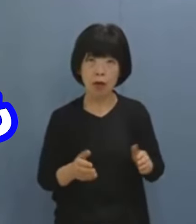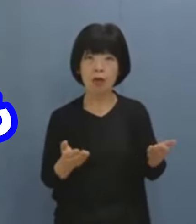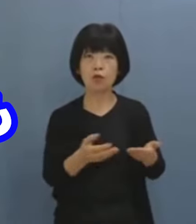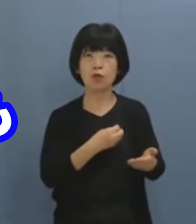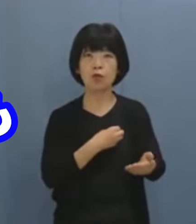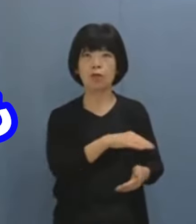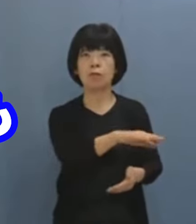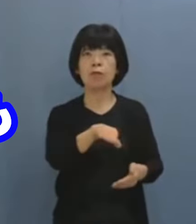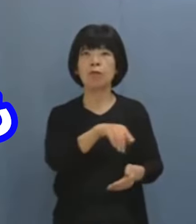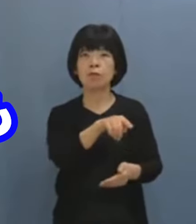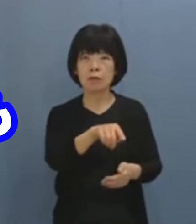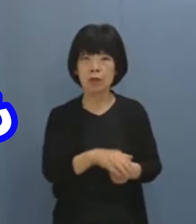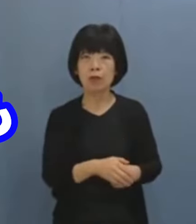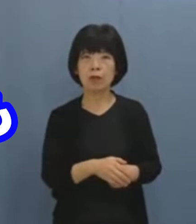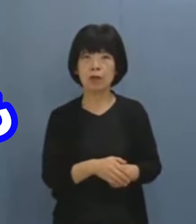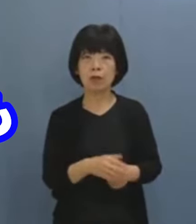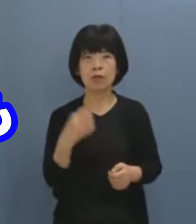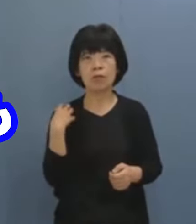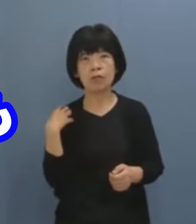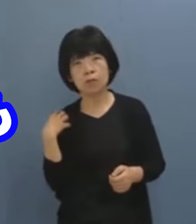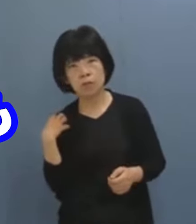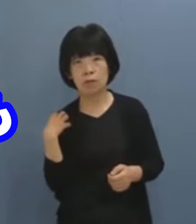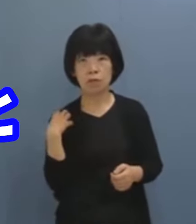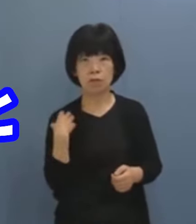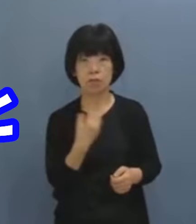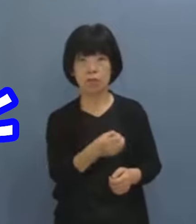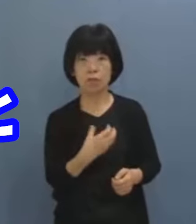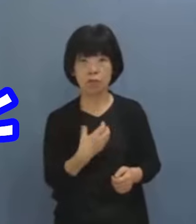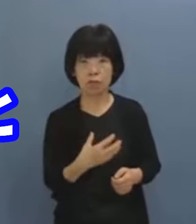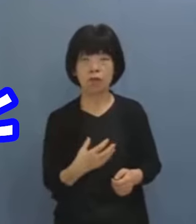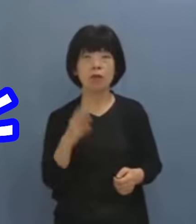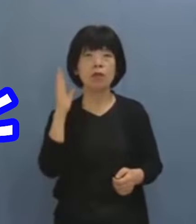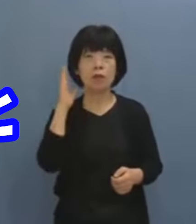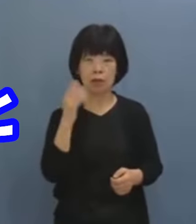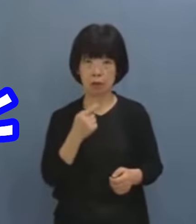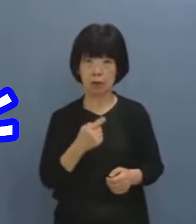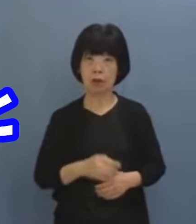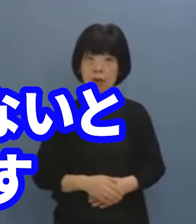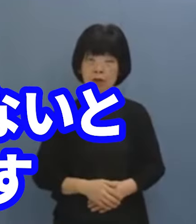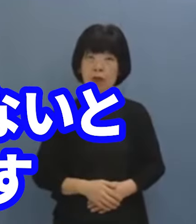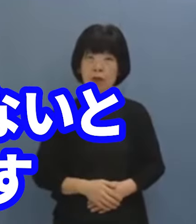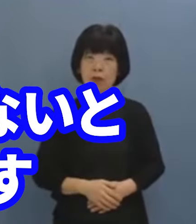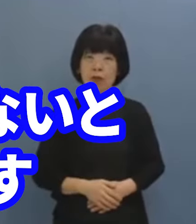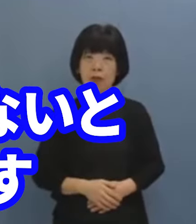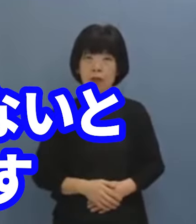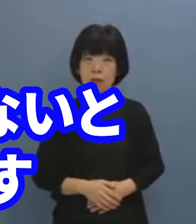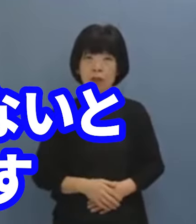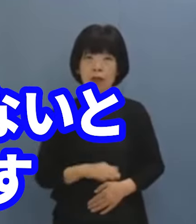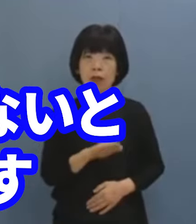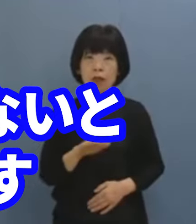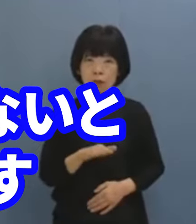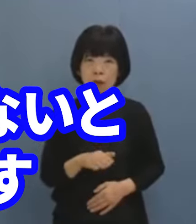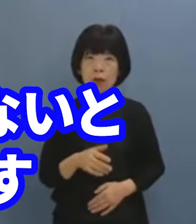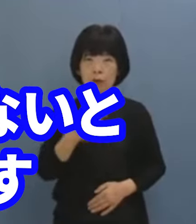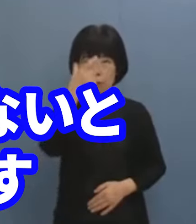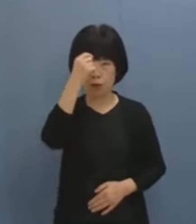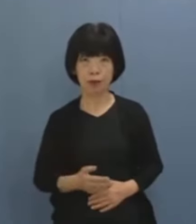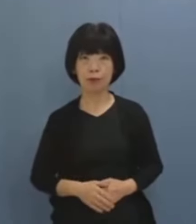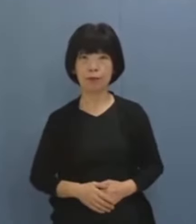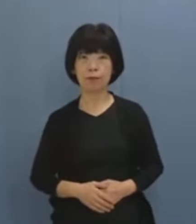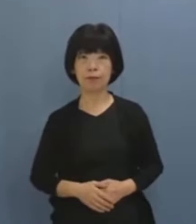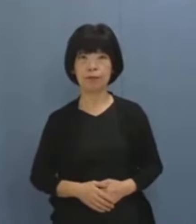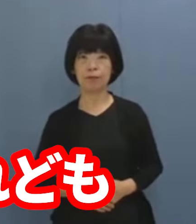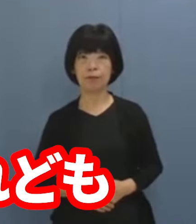それがやっぱり負担もあったということの証言も確かあったと思いますので、まあ、その点については申し訳ないというふうに思っています